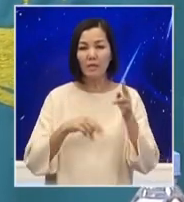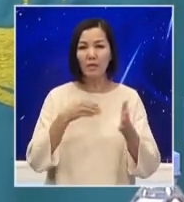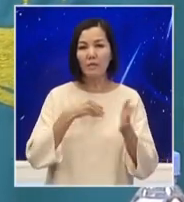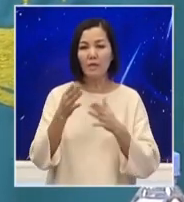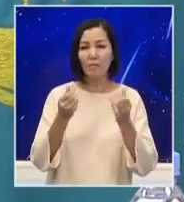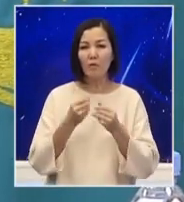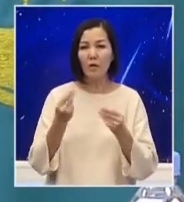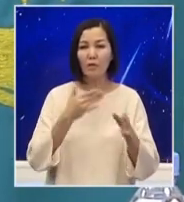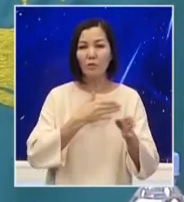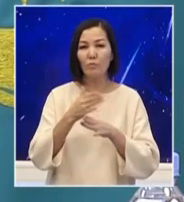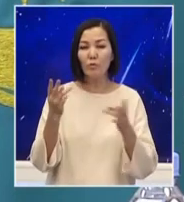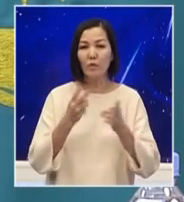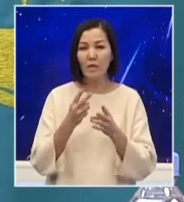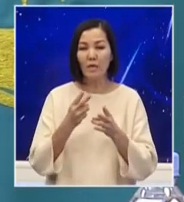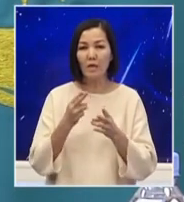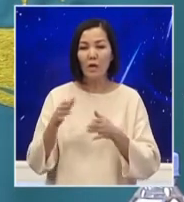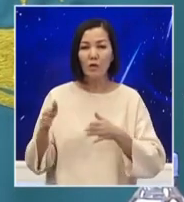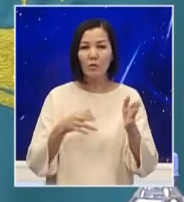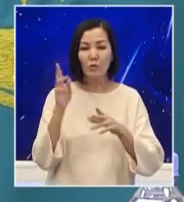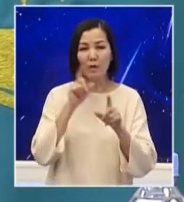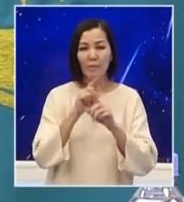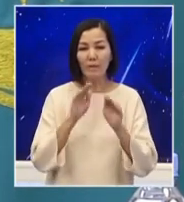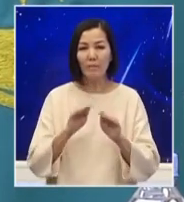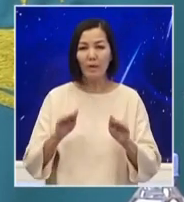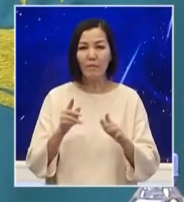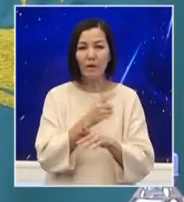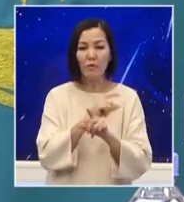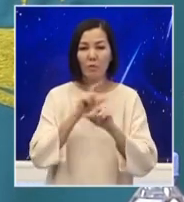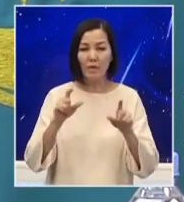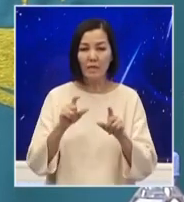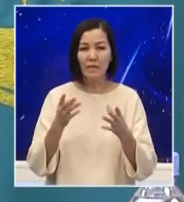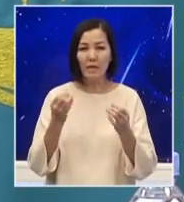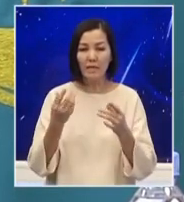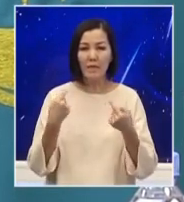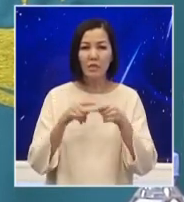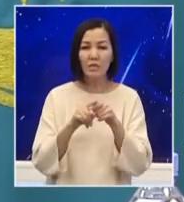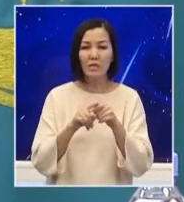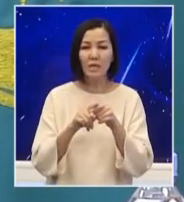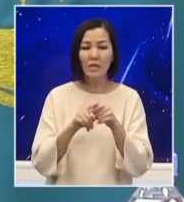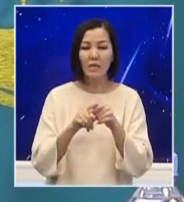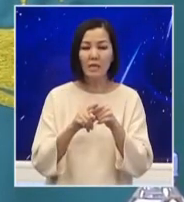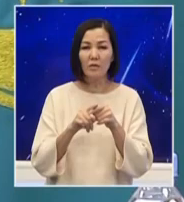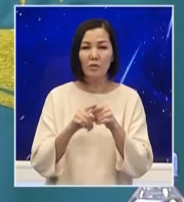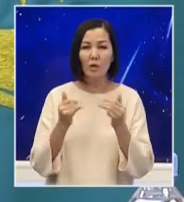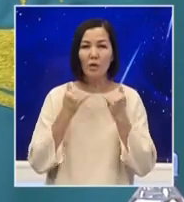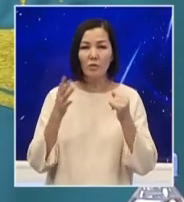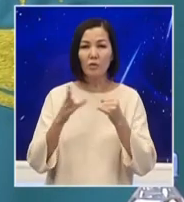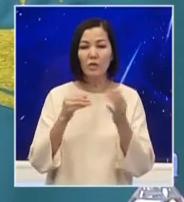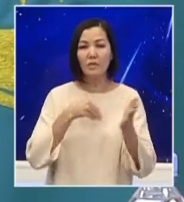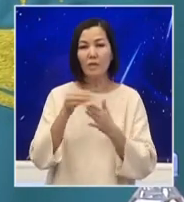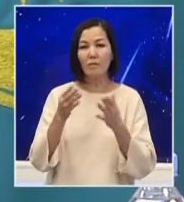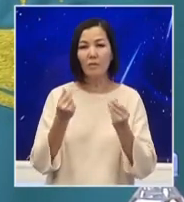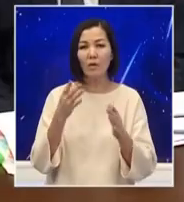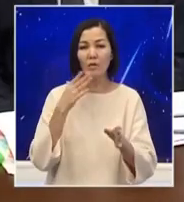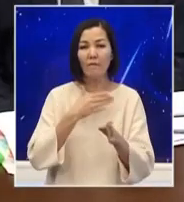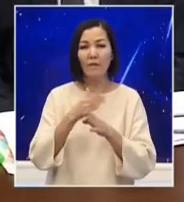алуға қаржы аямаңдар. Жолға мектептер мен балабақша, ауруханалар ғана емес, инженерлік желілер үшінде жер сатып алуға қаржы